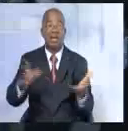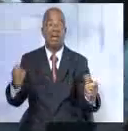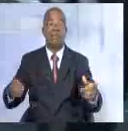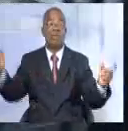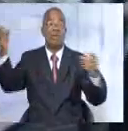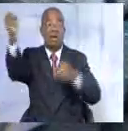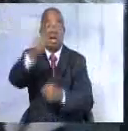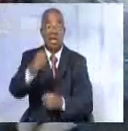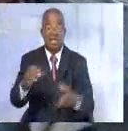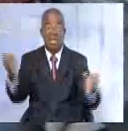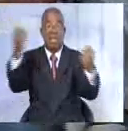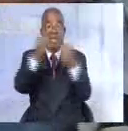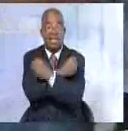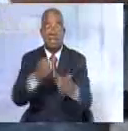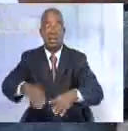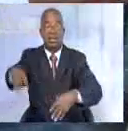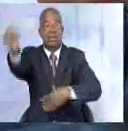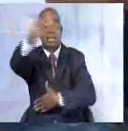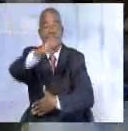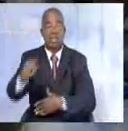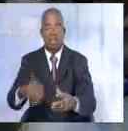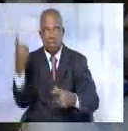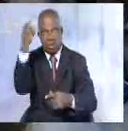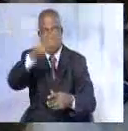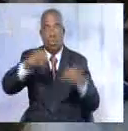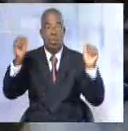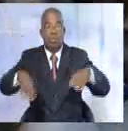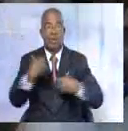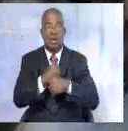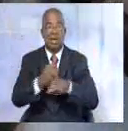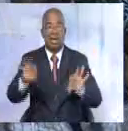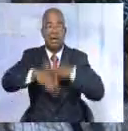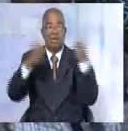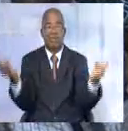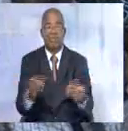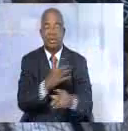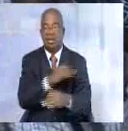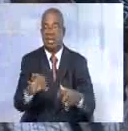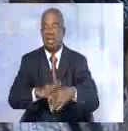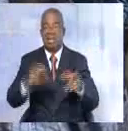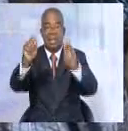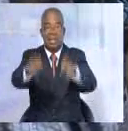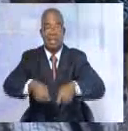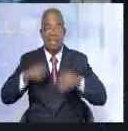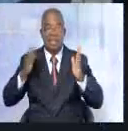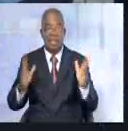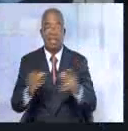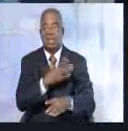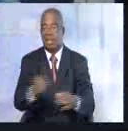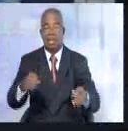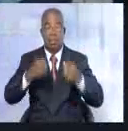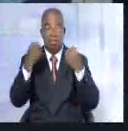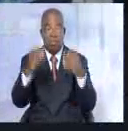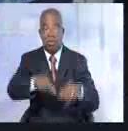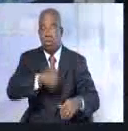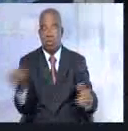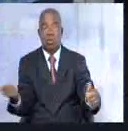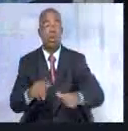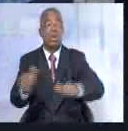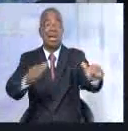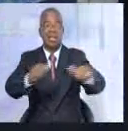la commercialisation des cultures associées au coton, la création d'une fédération de la famille des producteurs et l'interactivité du site web